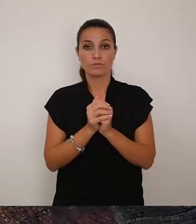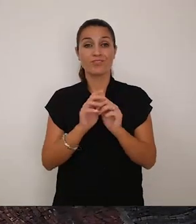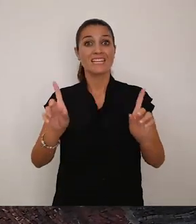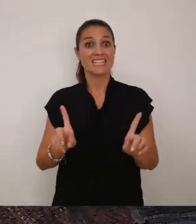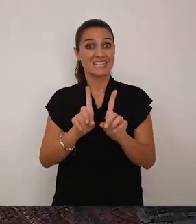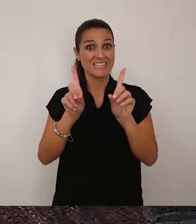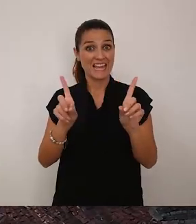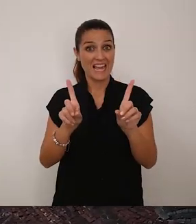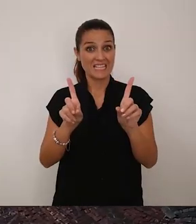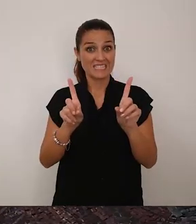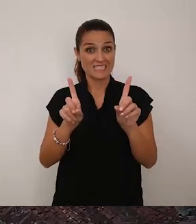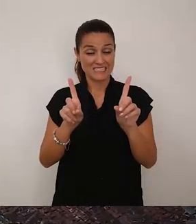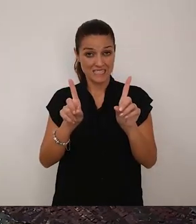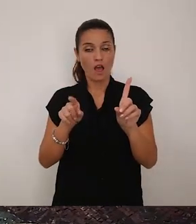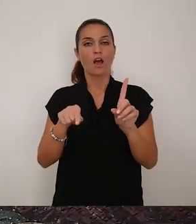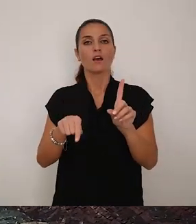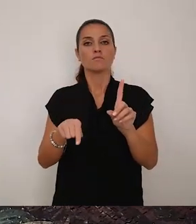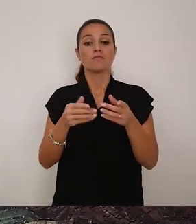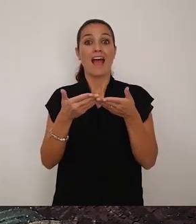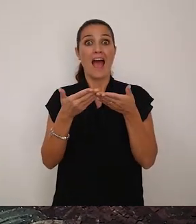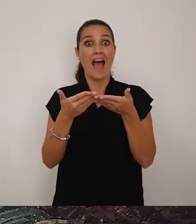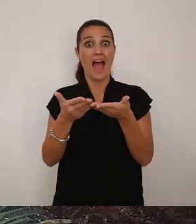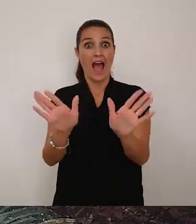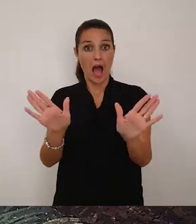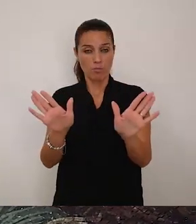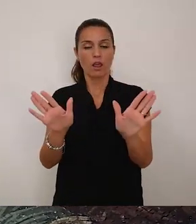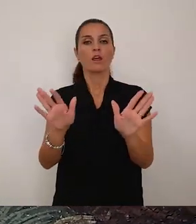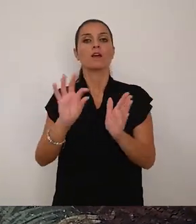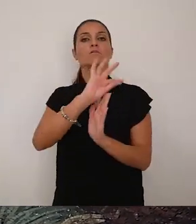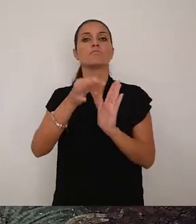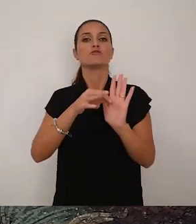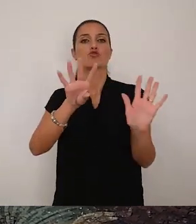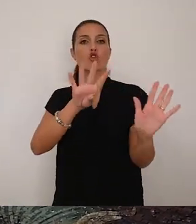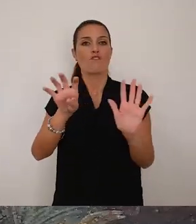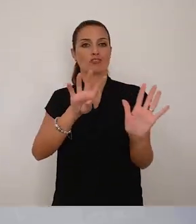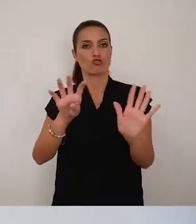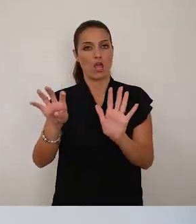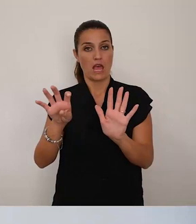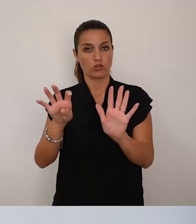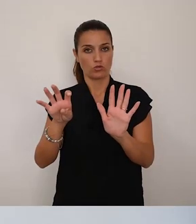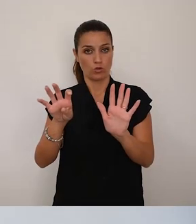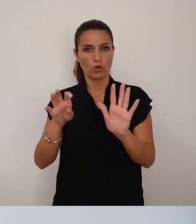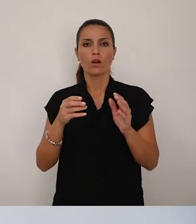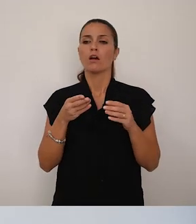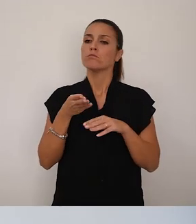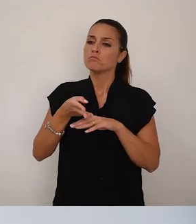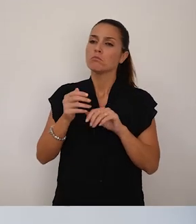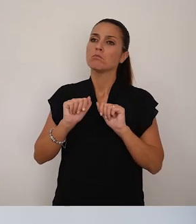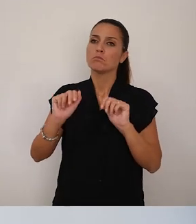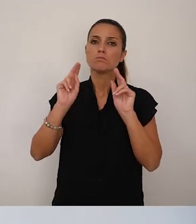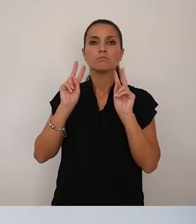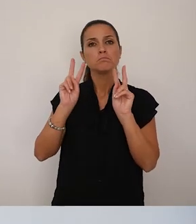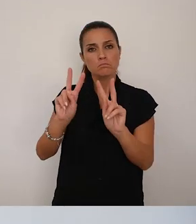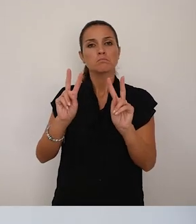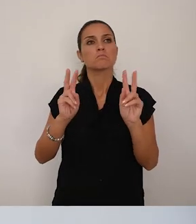La chiesa è stata riaperta al culto nel corso del Novecento ed è possibile ammirare al suo interno diverse tele appartenenti all'epoca